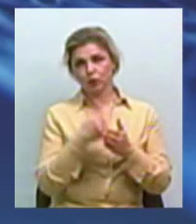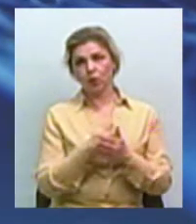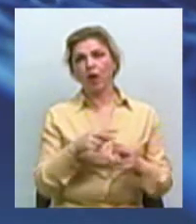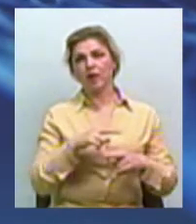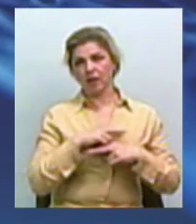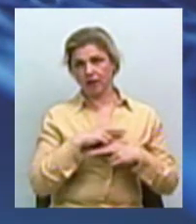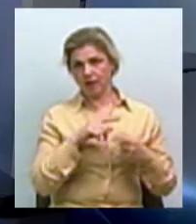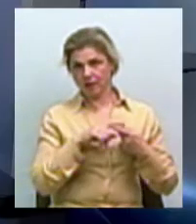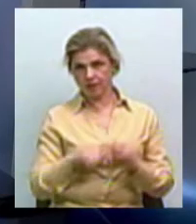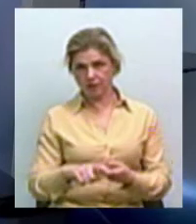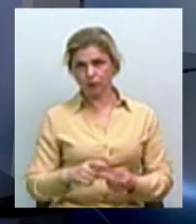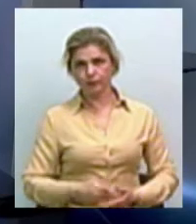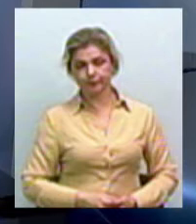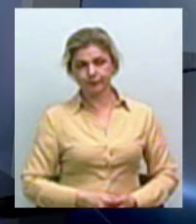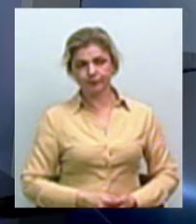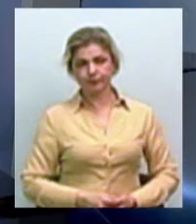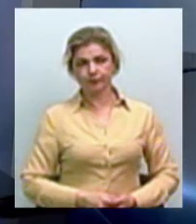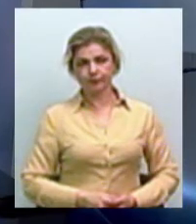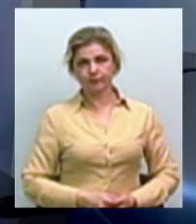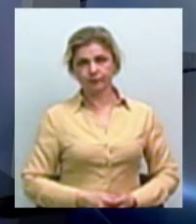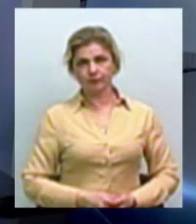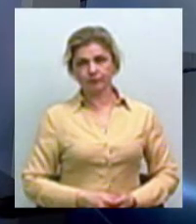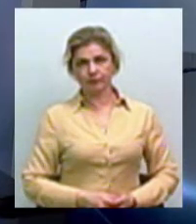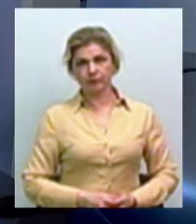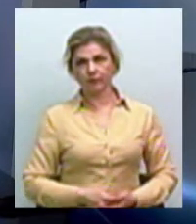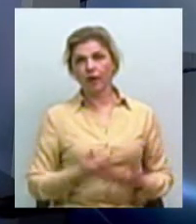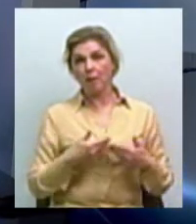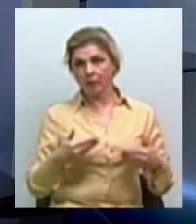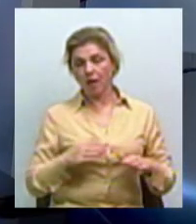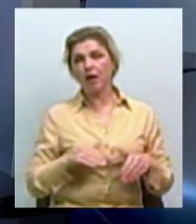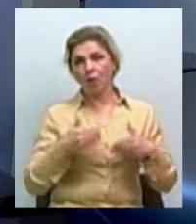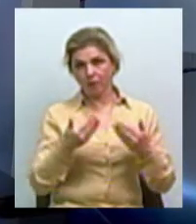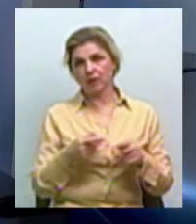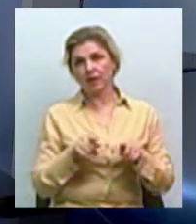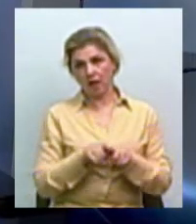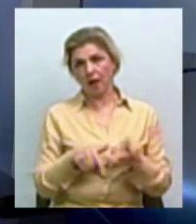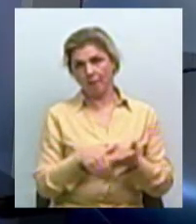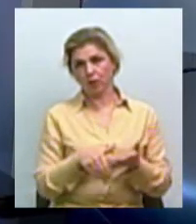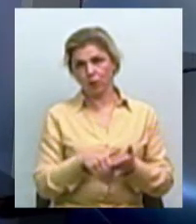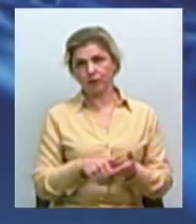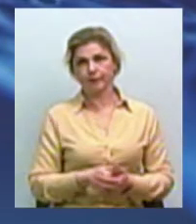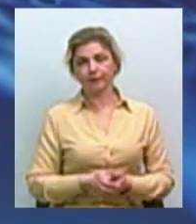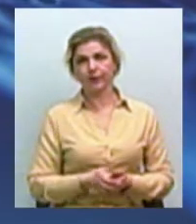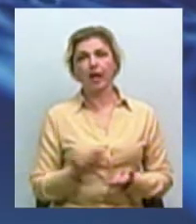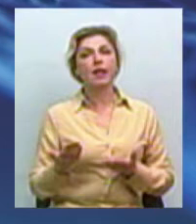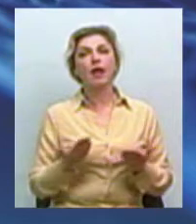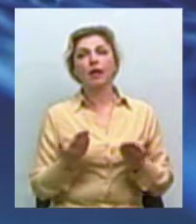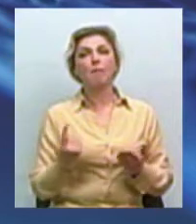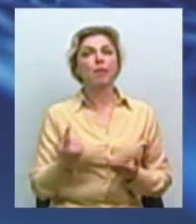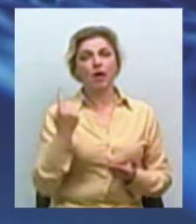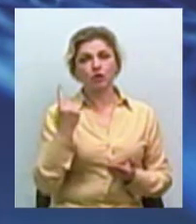летального наслідку. Тому ми рекомендуємо такі методи. А які